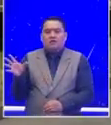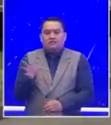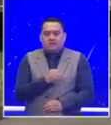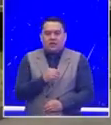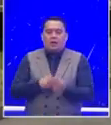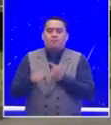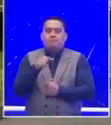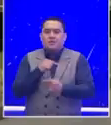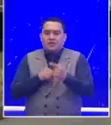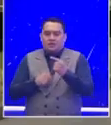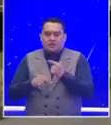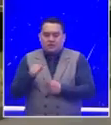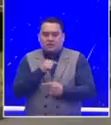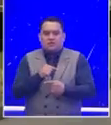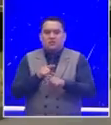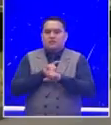субъекты малого и среднего бизнеса